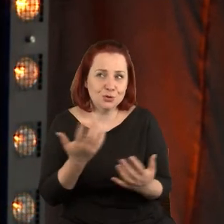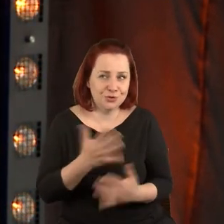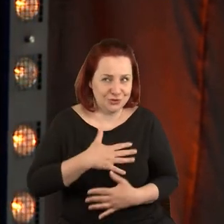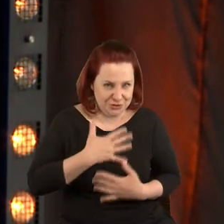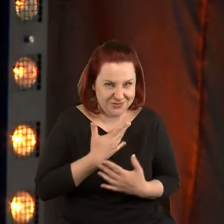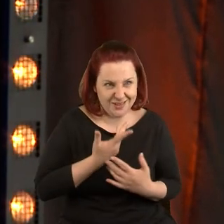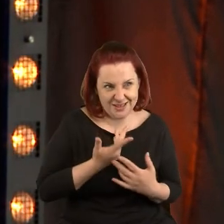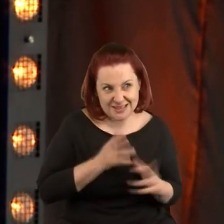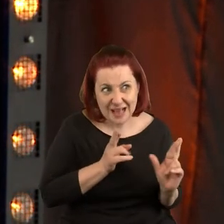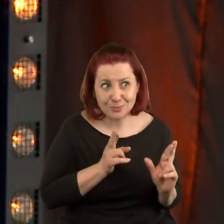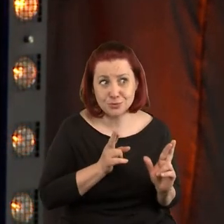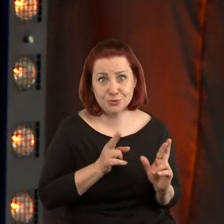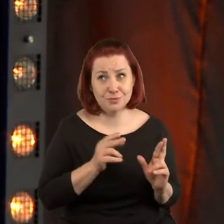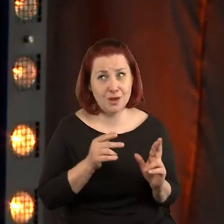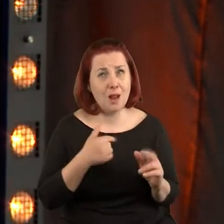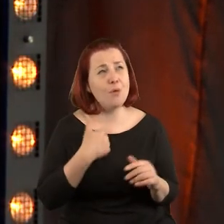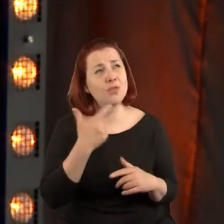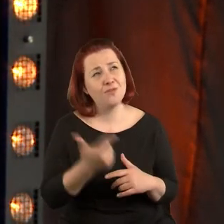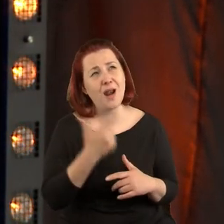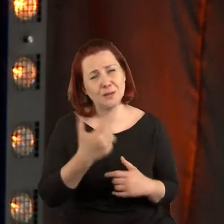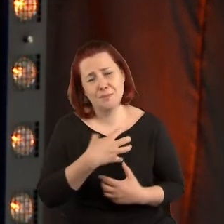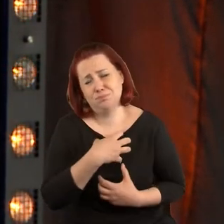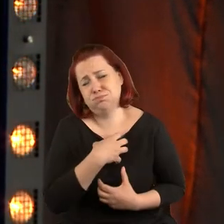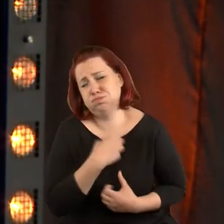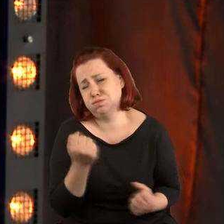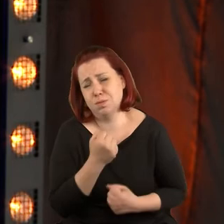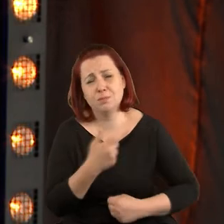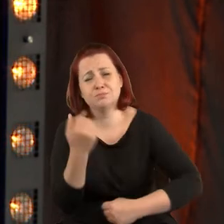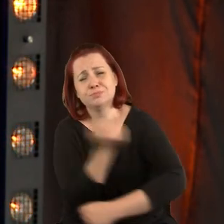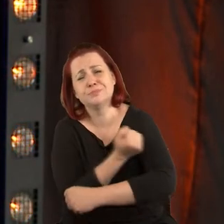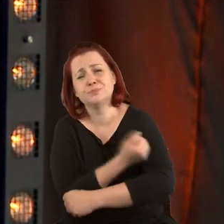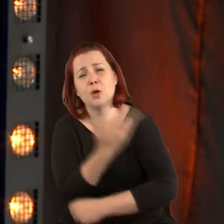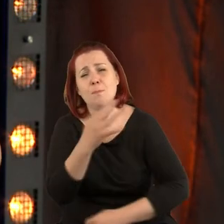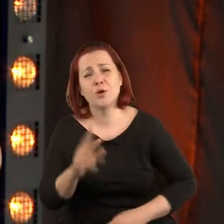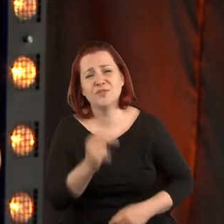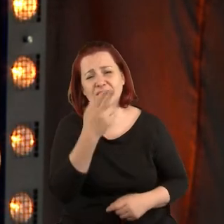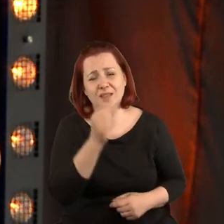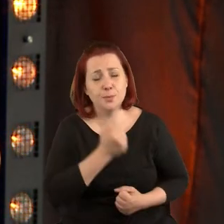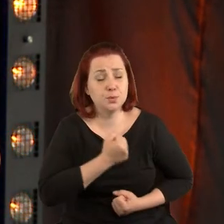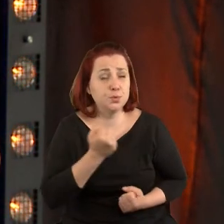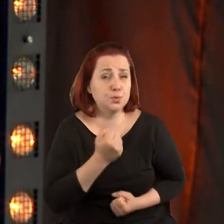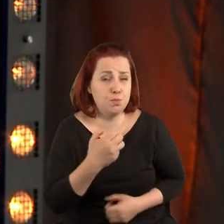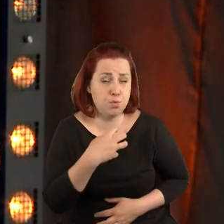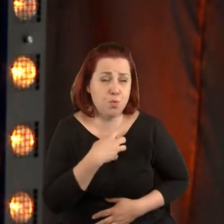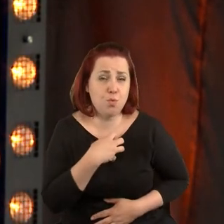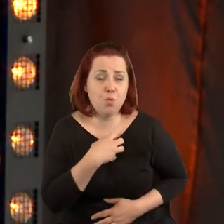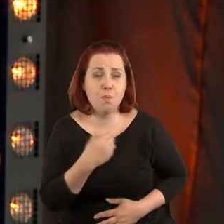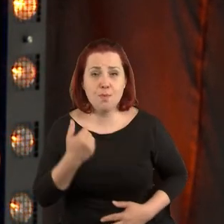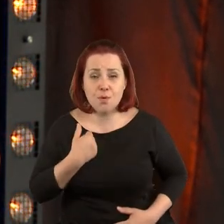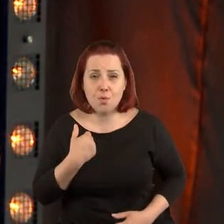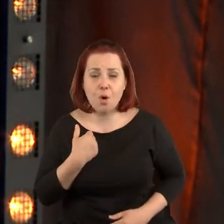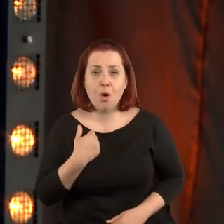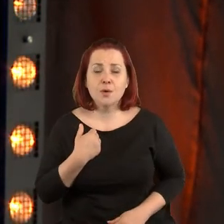powiem, ale w momencie, kiedy, bo dwa lata bolało mnie bardzo, już potem brałem morfinę, bo takie był, jak mnie bolało. I w momencie, kiedy